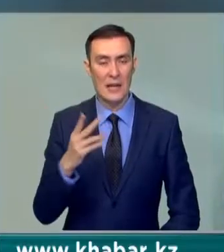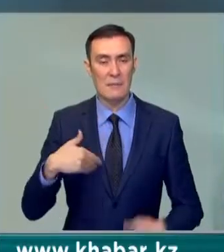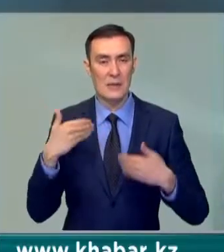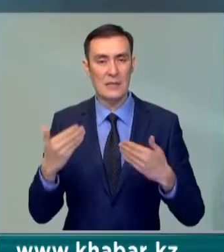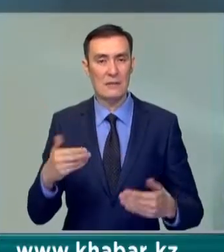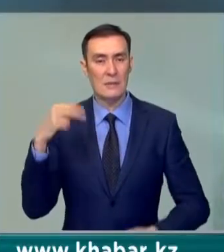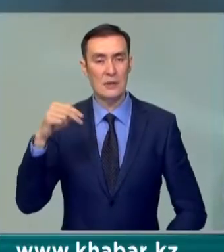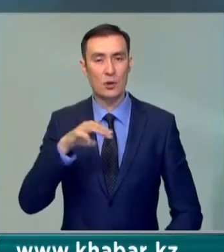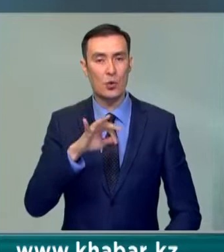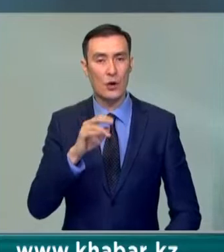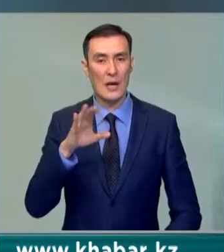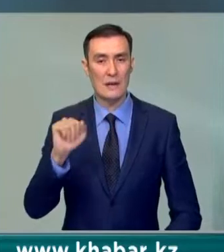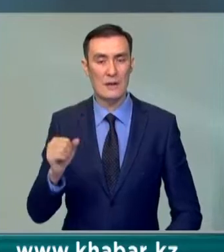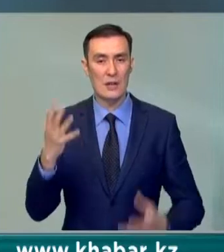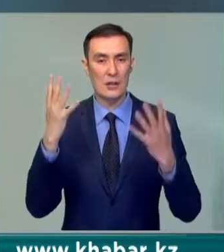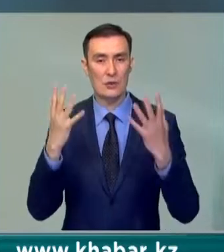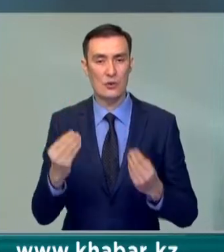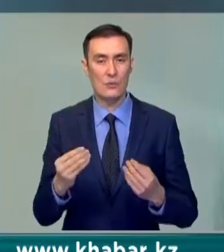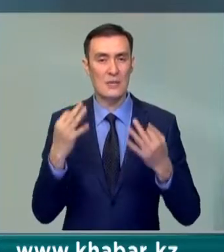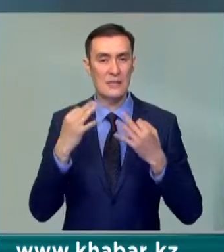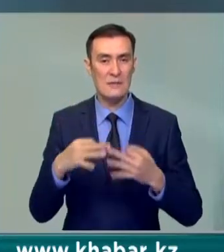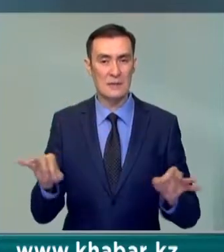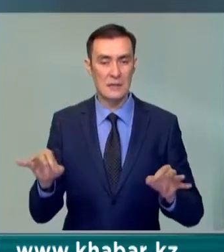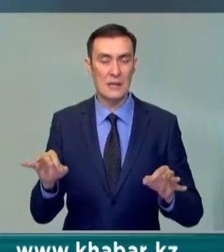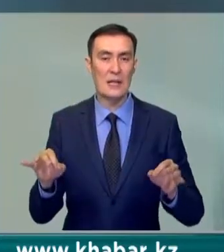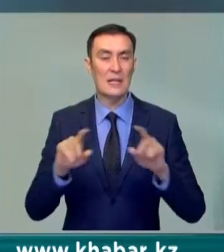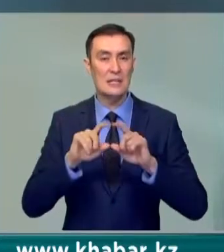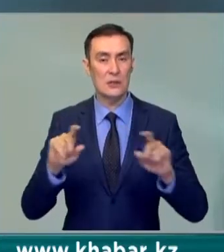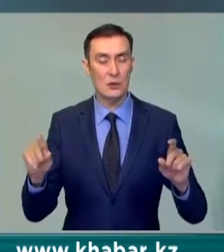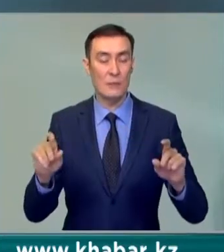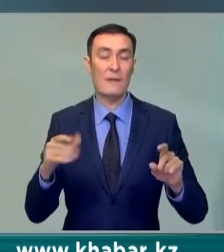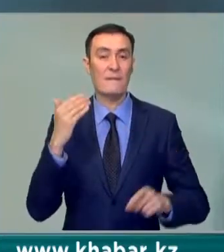поздравила президента Касым-Жомарта Токаева с Днем независимости. Цитирую.